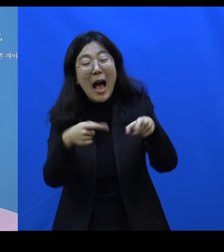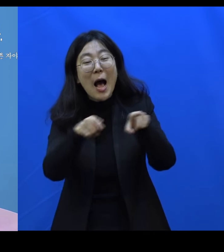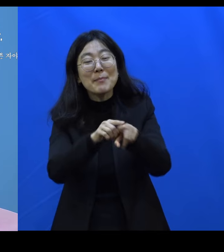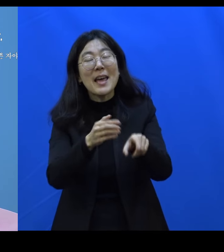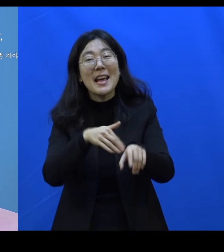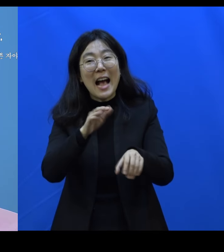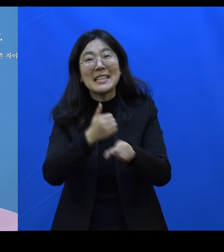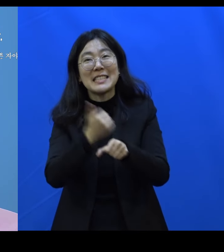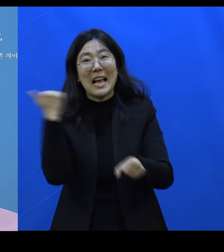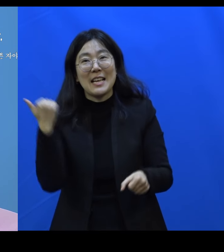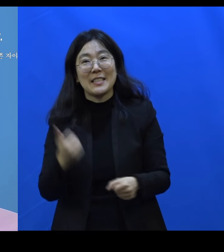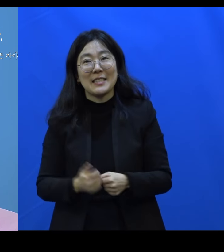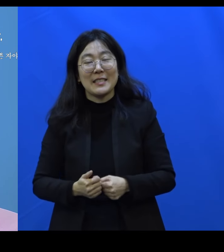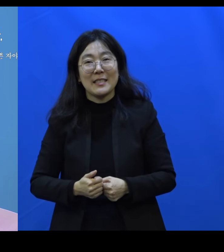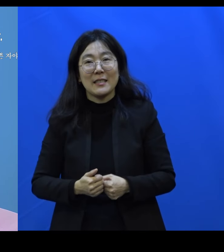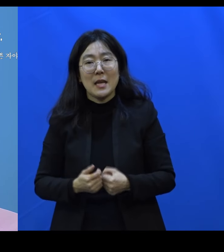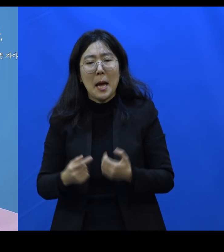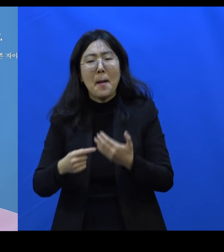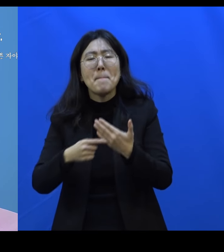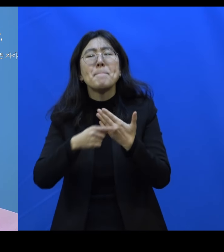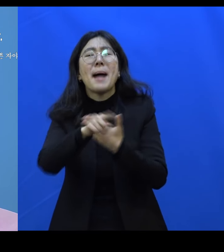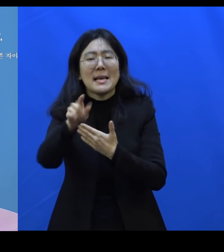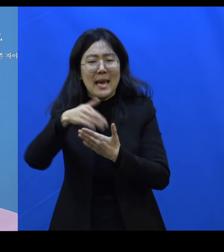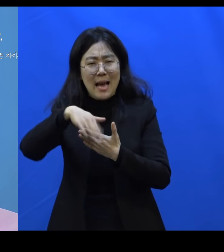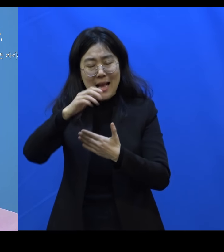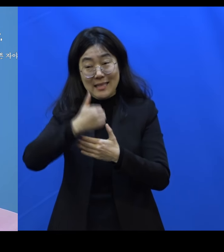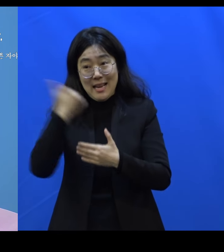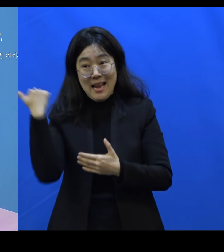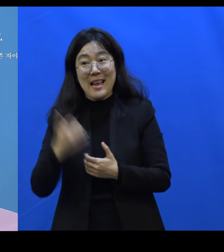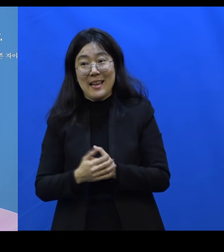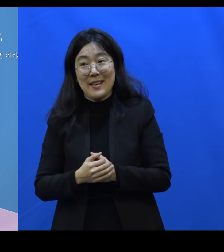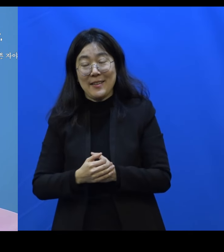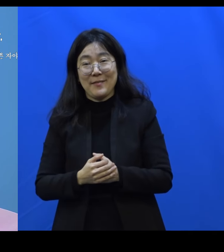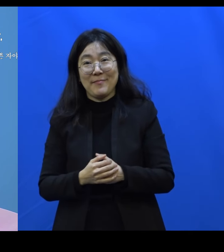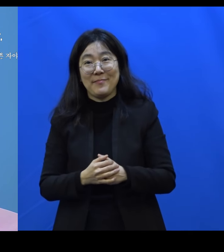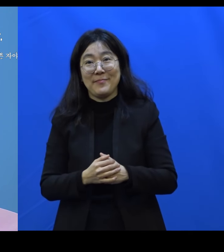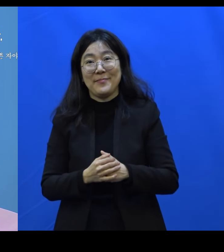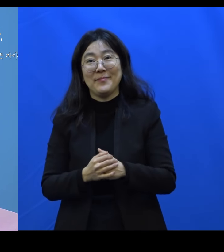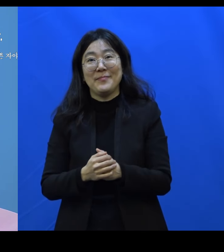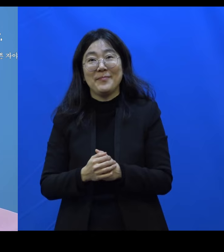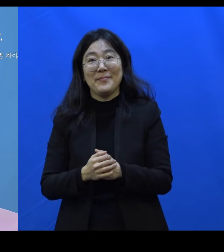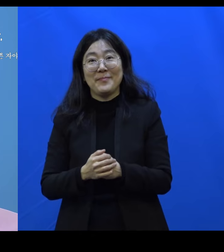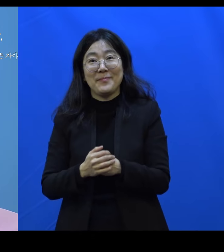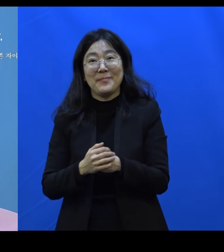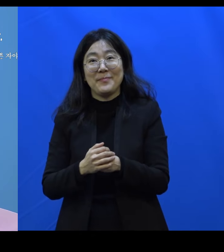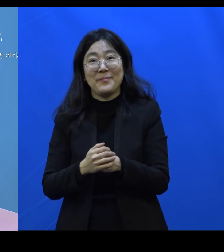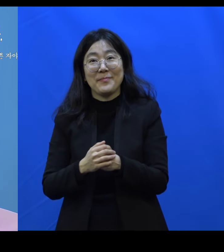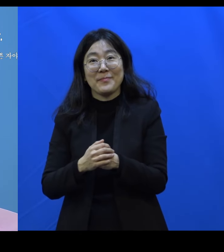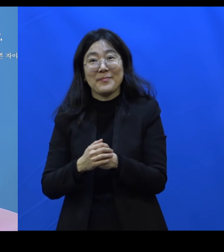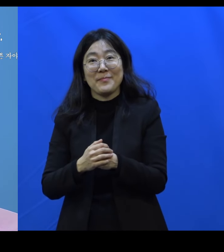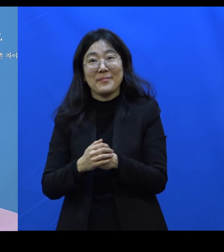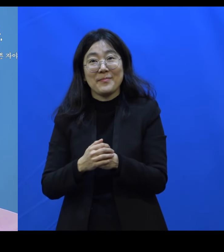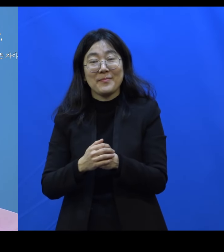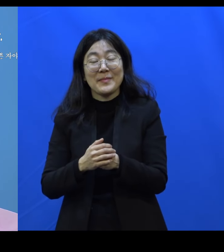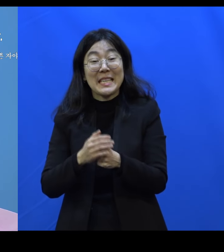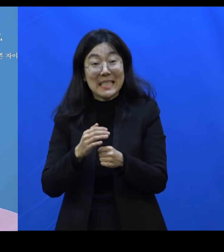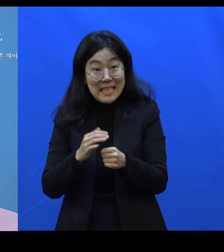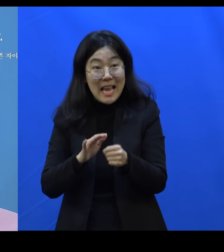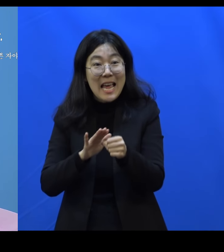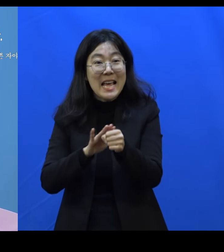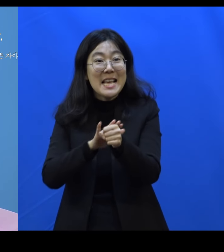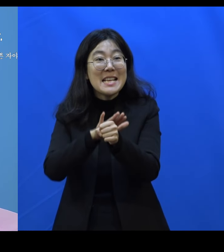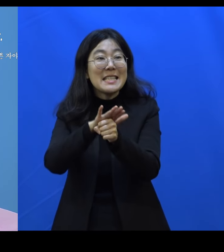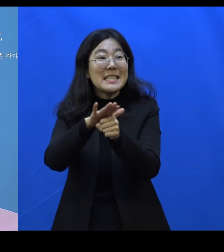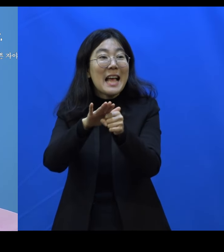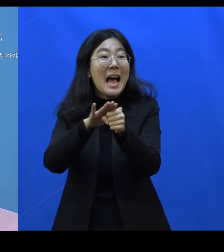그녀가 바깥으로 나오기를 재촉하고 있습니다. 왜냐하면 이제 사랑의 계절이 시작되었기